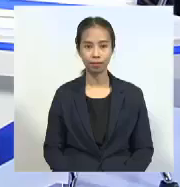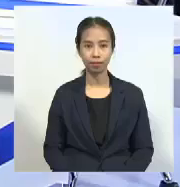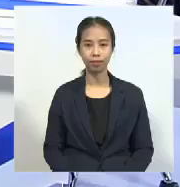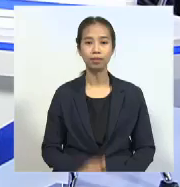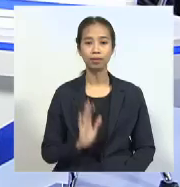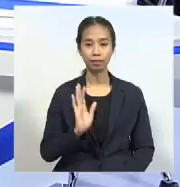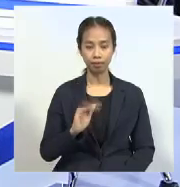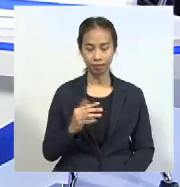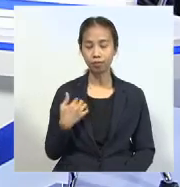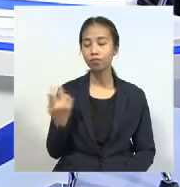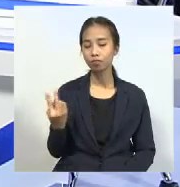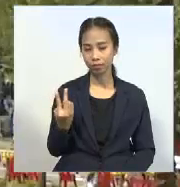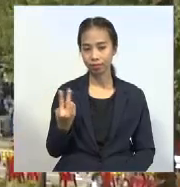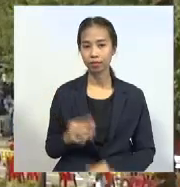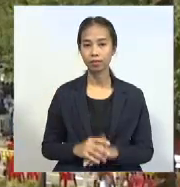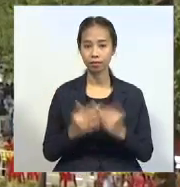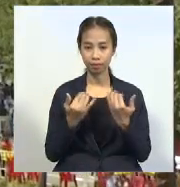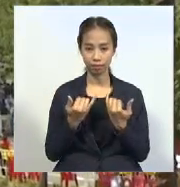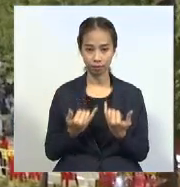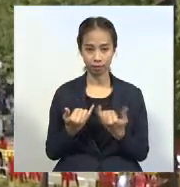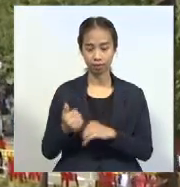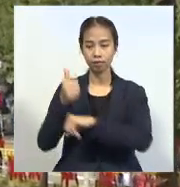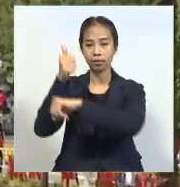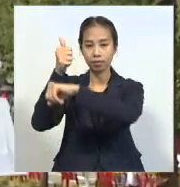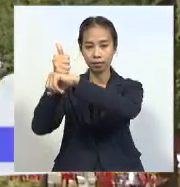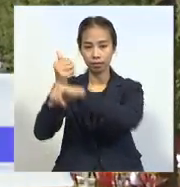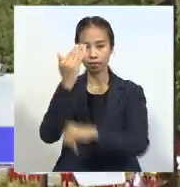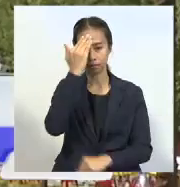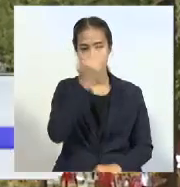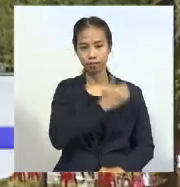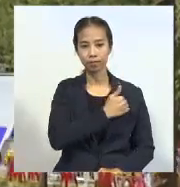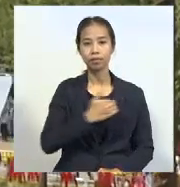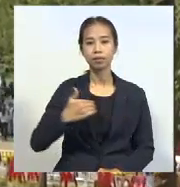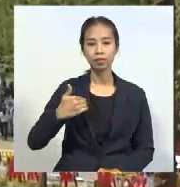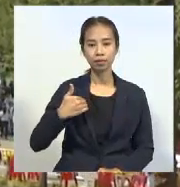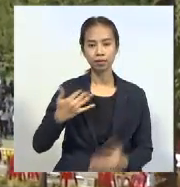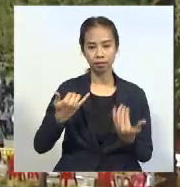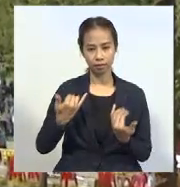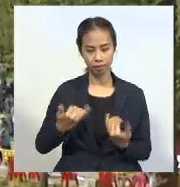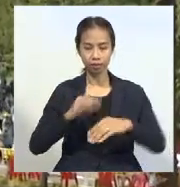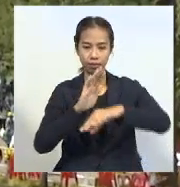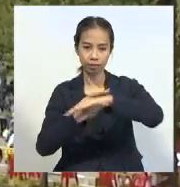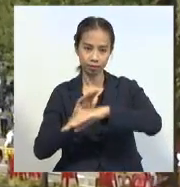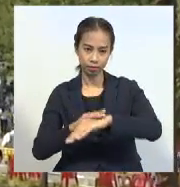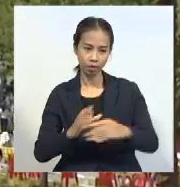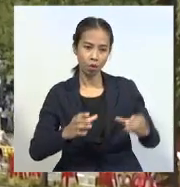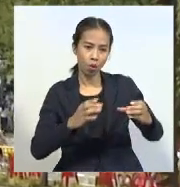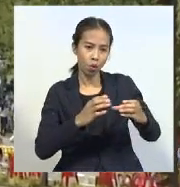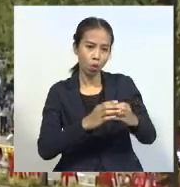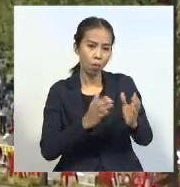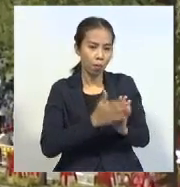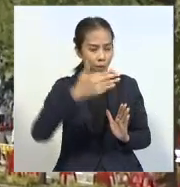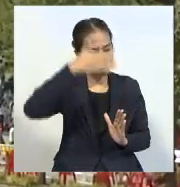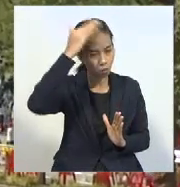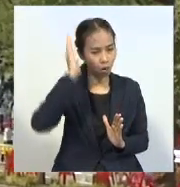ค่ะคุณปวีณาคุณสุพนันท์คะโดยสมเด็จพระสัตตปาปาฟรังซิสนะคะก็ได้ทรงเน้นย้ำกับคณะนักบวชในนิกายโรมัน